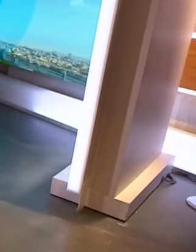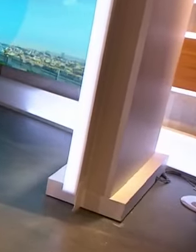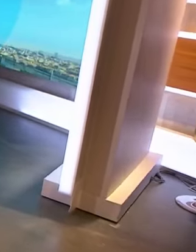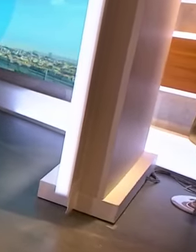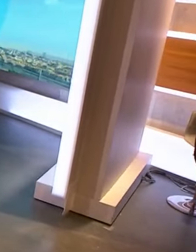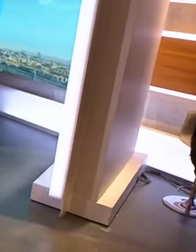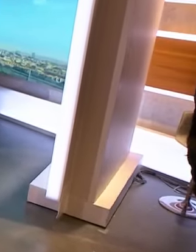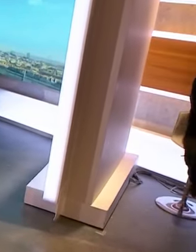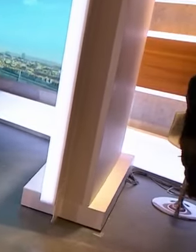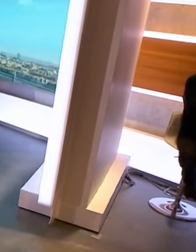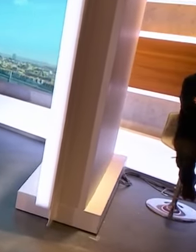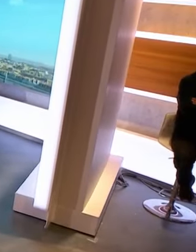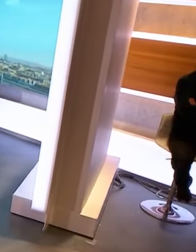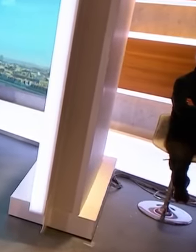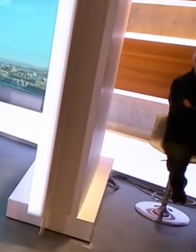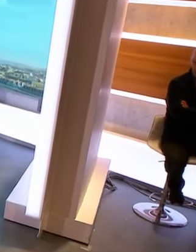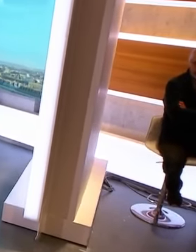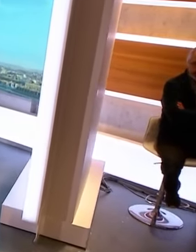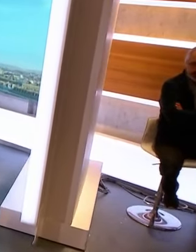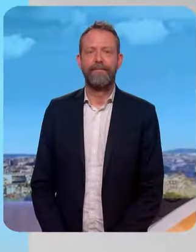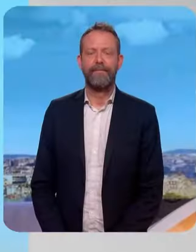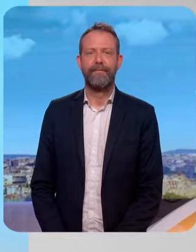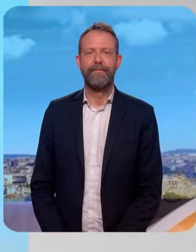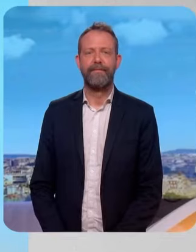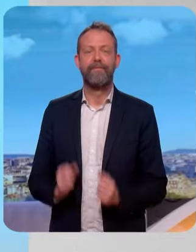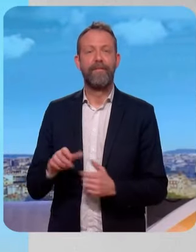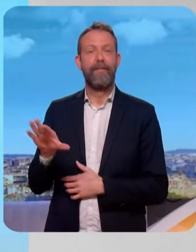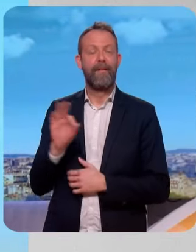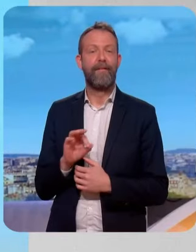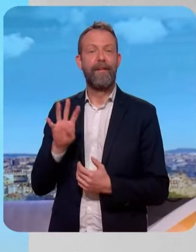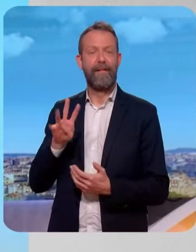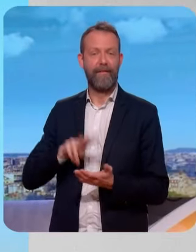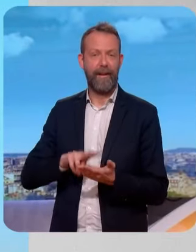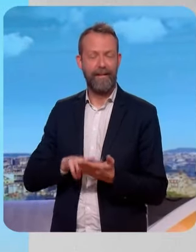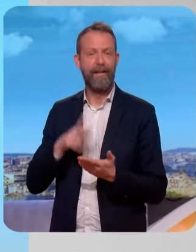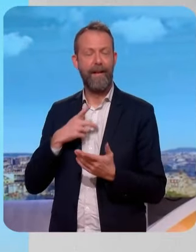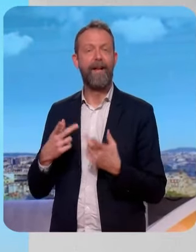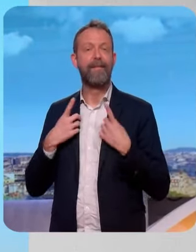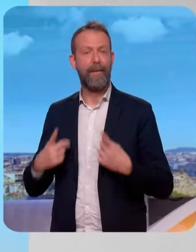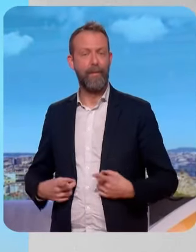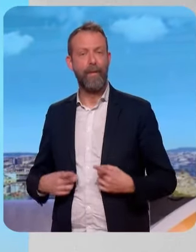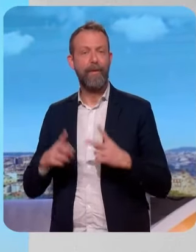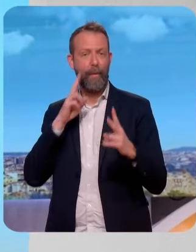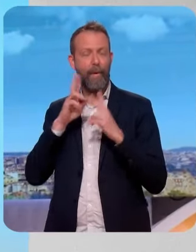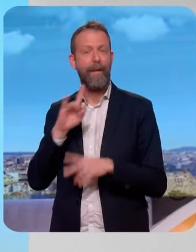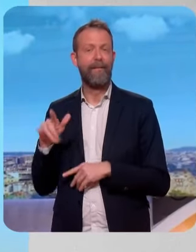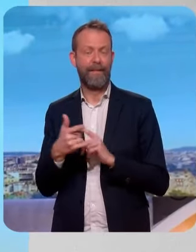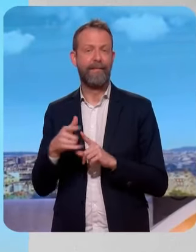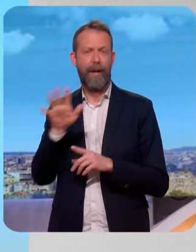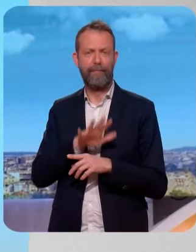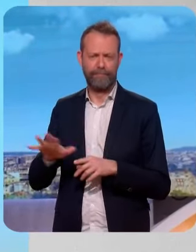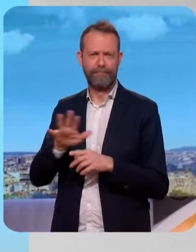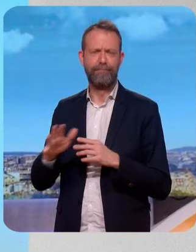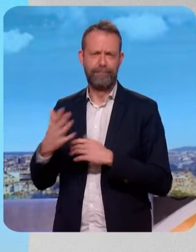Bonjour à tous, bonjour Erwan Dalanan. Bonjour. Merci d'être avec nous ce matin. Vous êtes effectivement député du Finistère dans une circonscription très rurale vers Quimperlé.